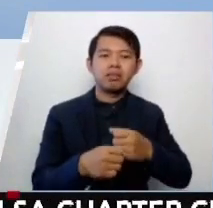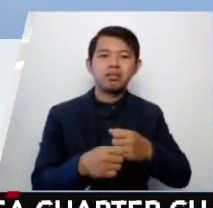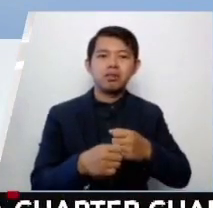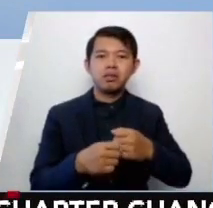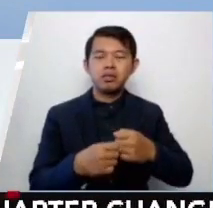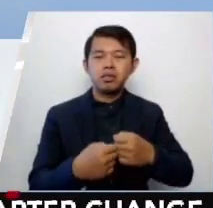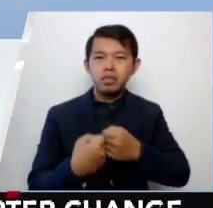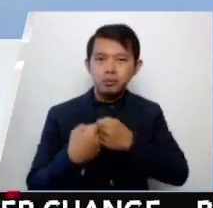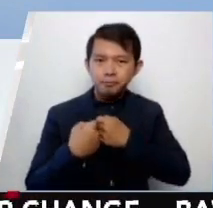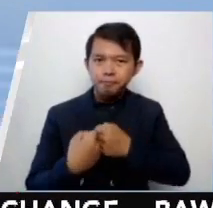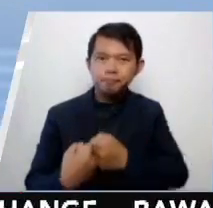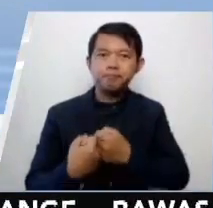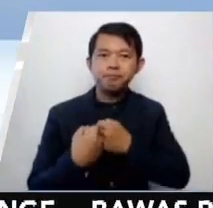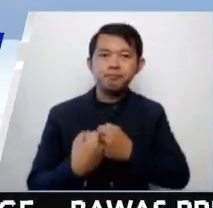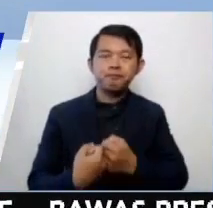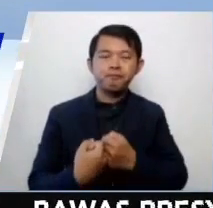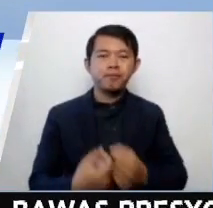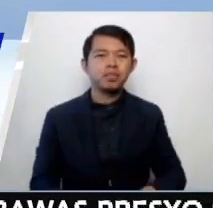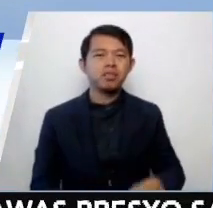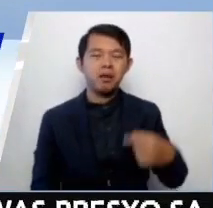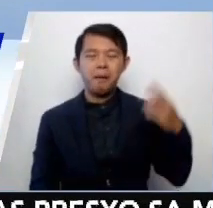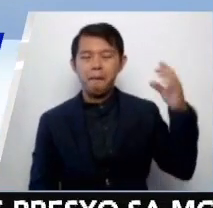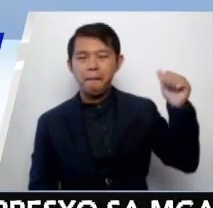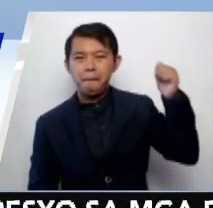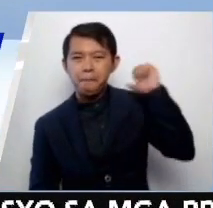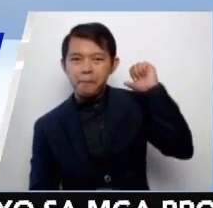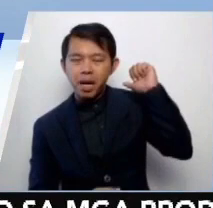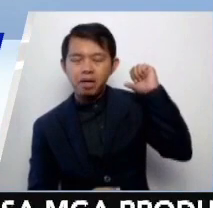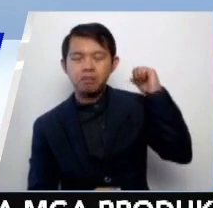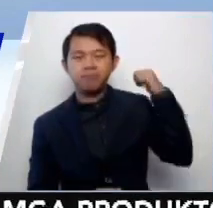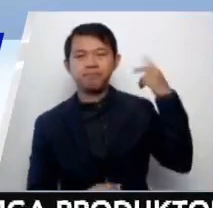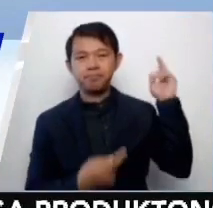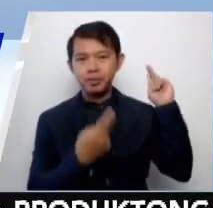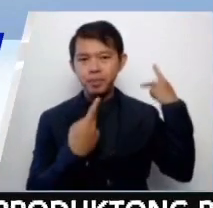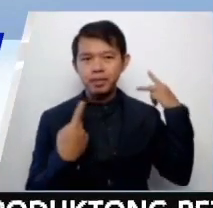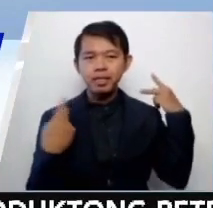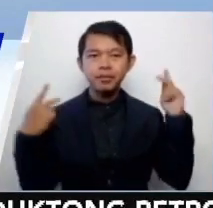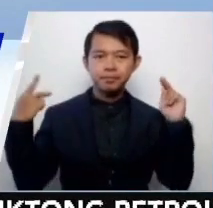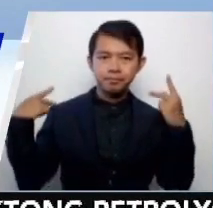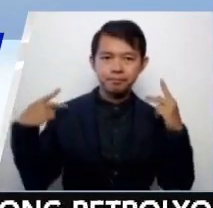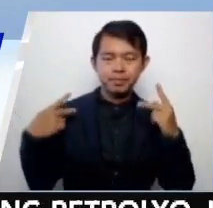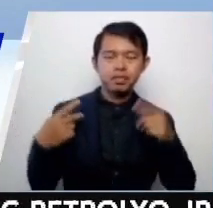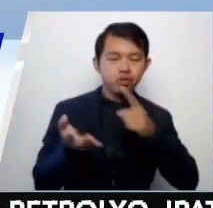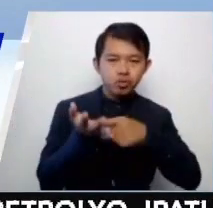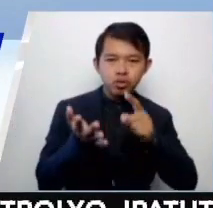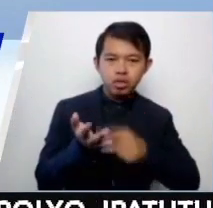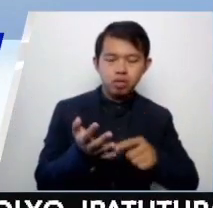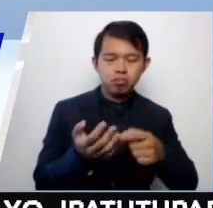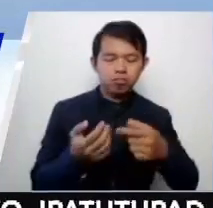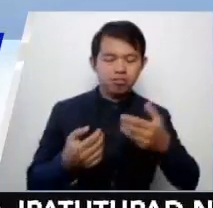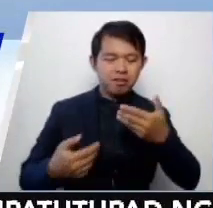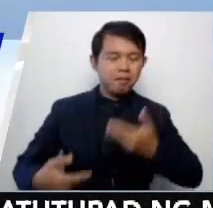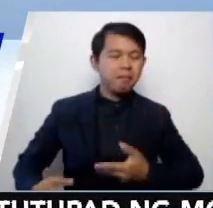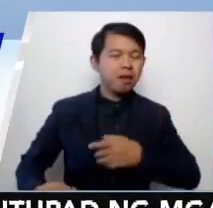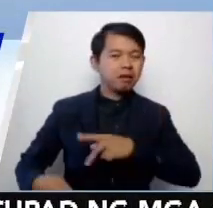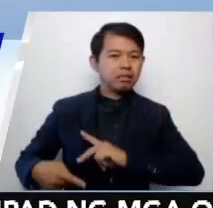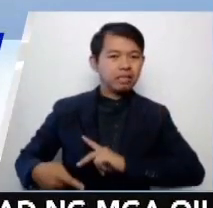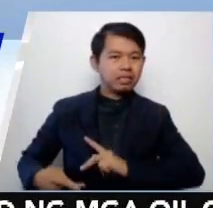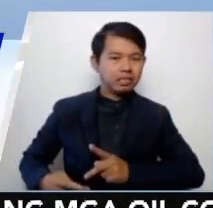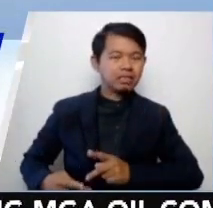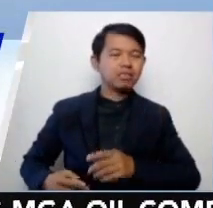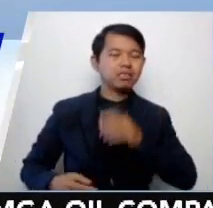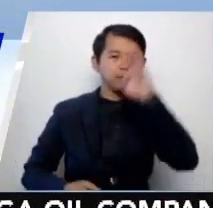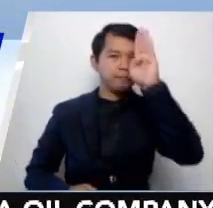sa nagpa checkup kami nalaman na Nasisira na yung kidney ko nag-dial